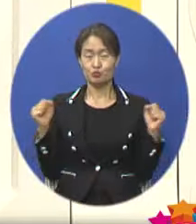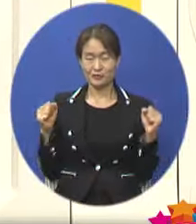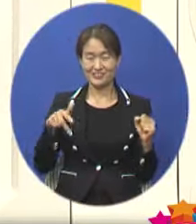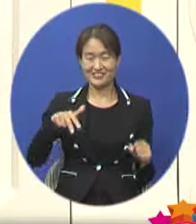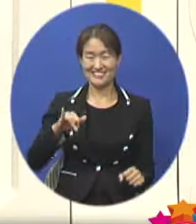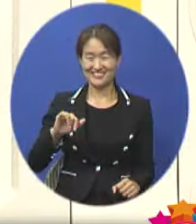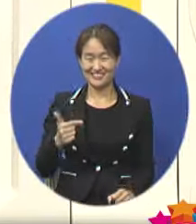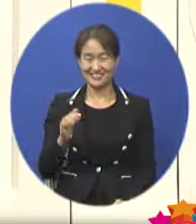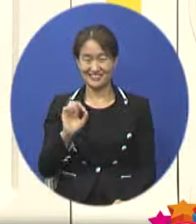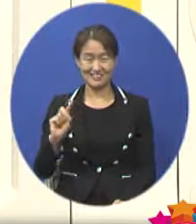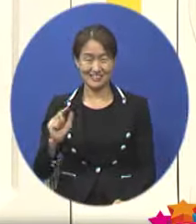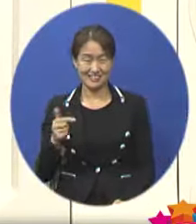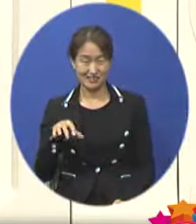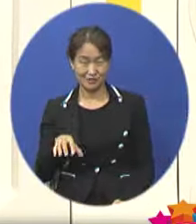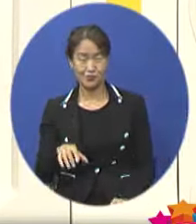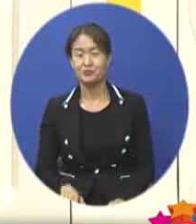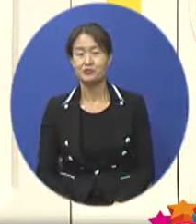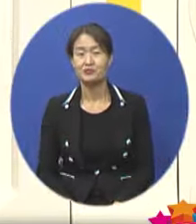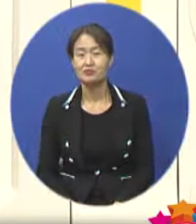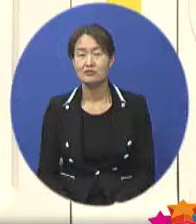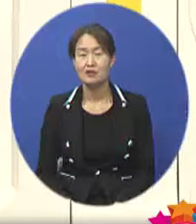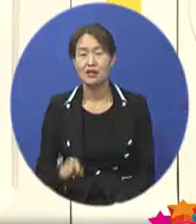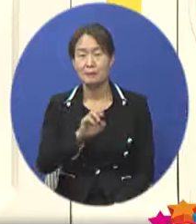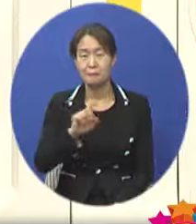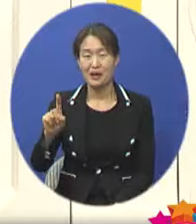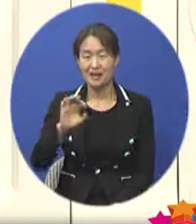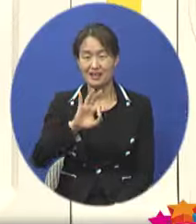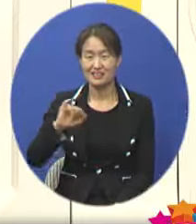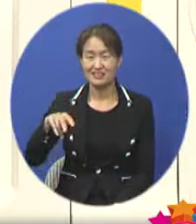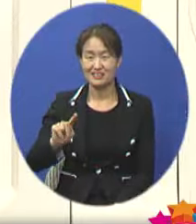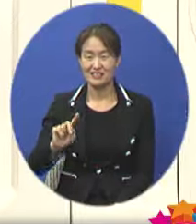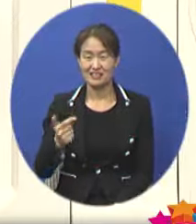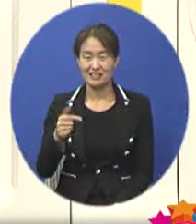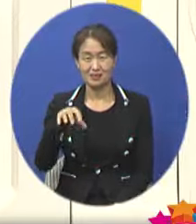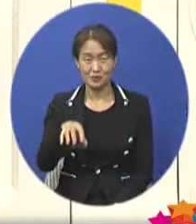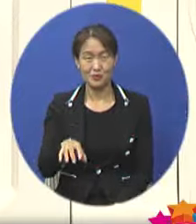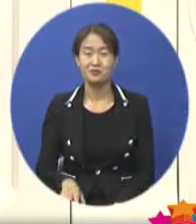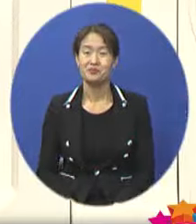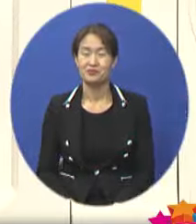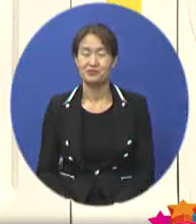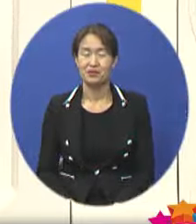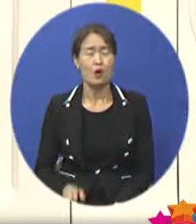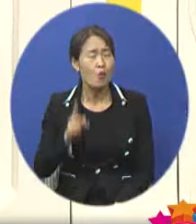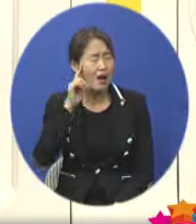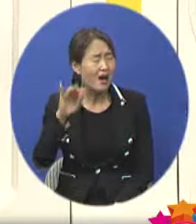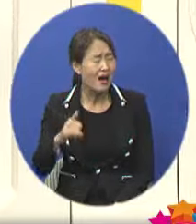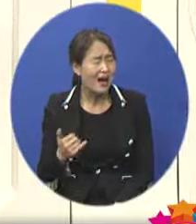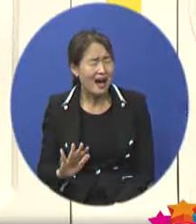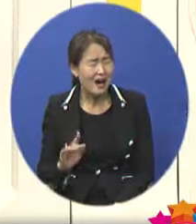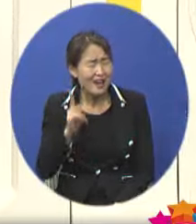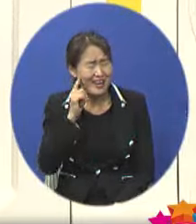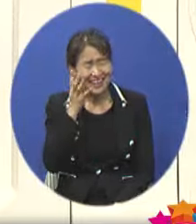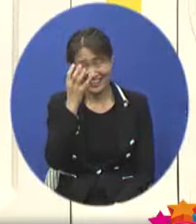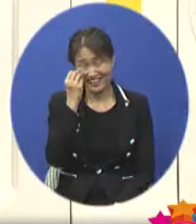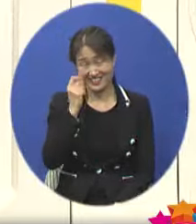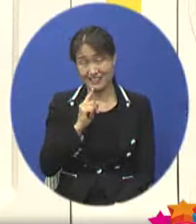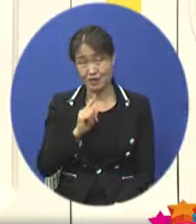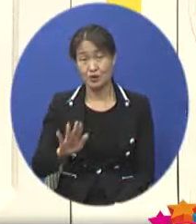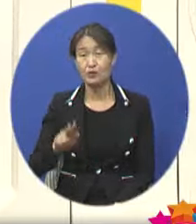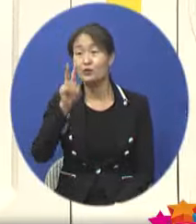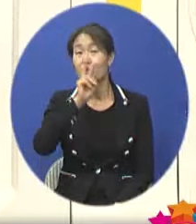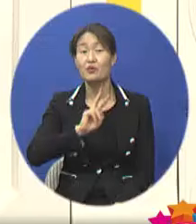전북 진안. 예, 마이산인데. 마이산인데. 진안에서 연락이 안 오신가 했다. 예. 자, 오늘